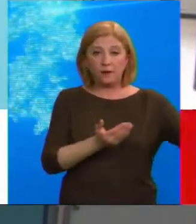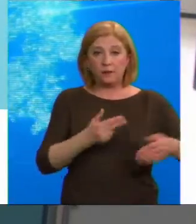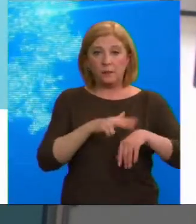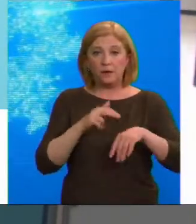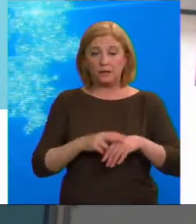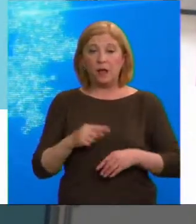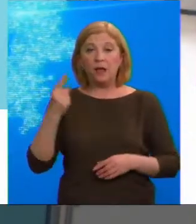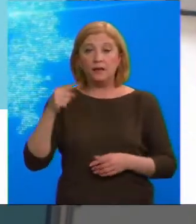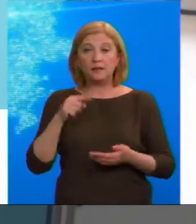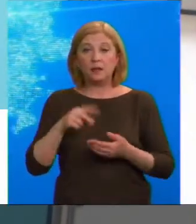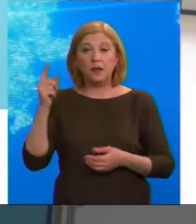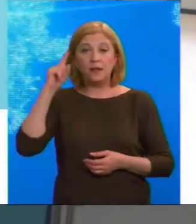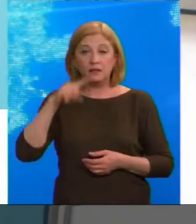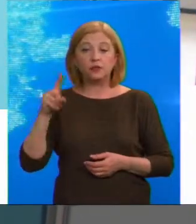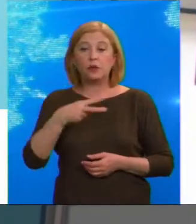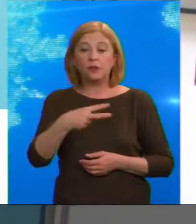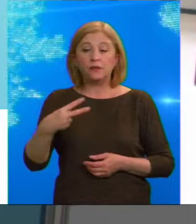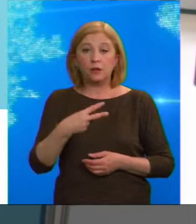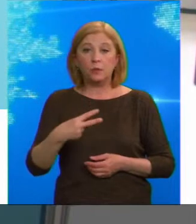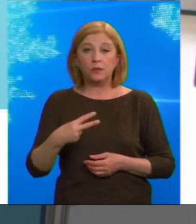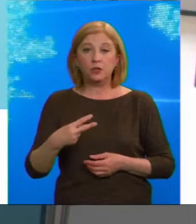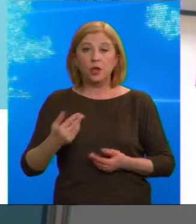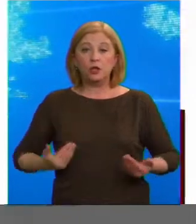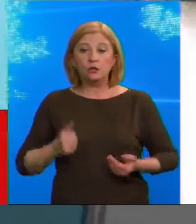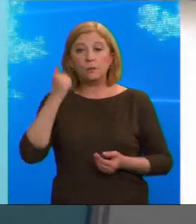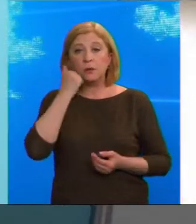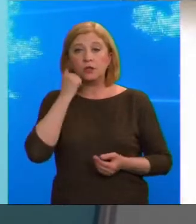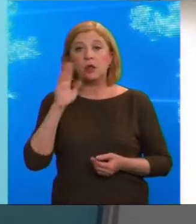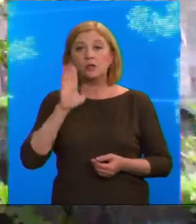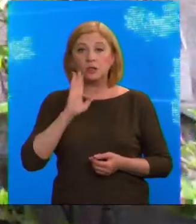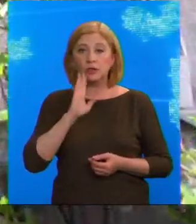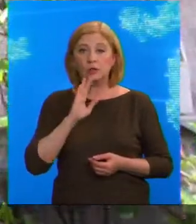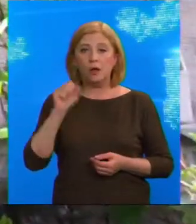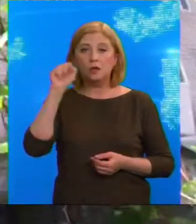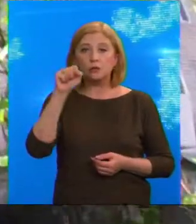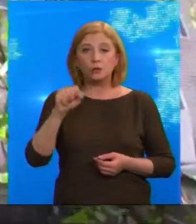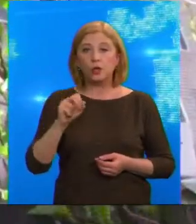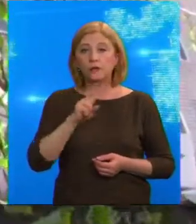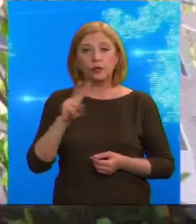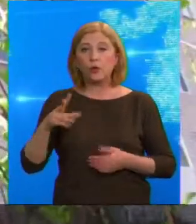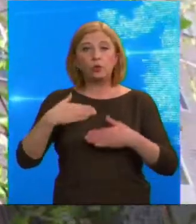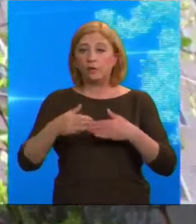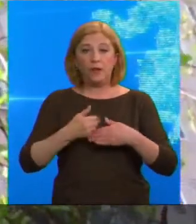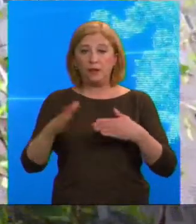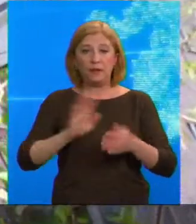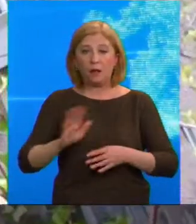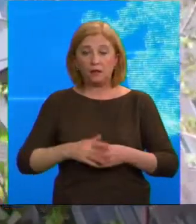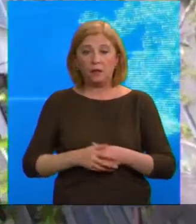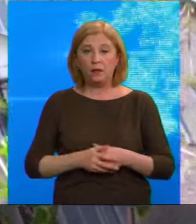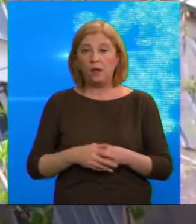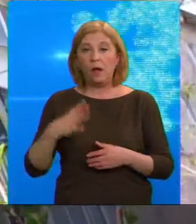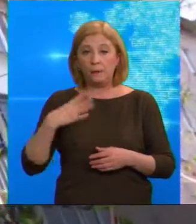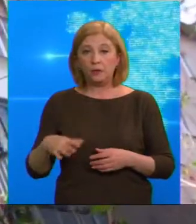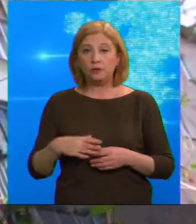стало известно, что на втором этаже живет пожилая женщина. Стучался, мне дверь никто не открыл.